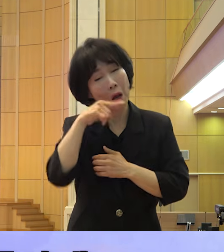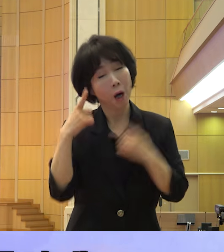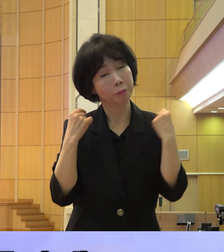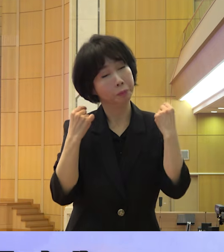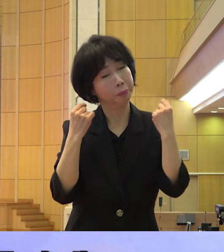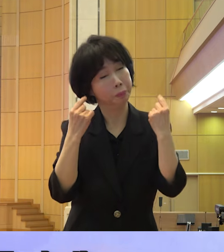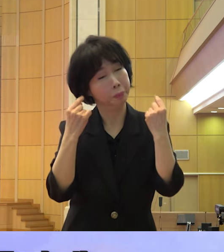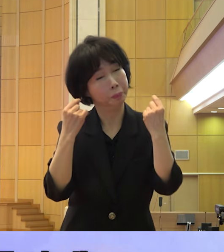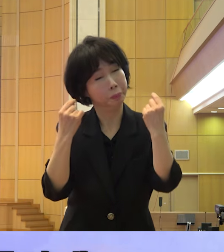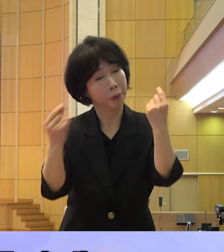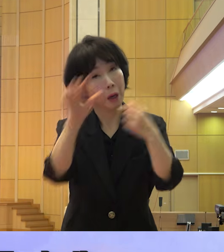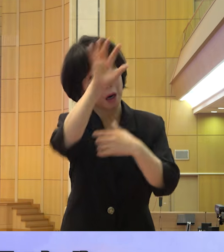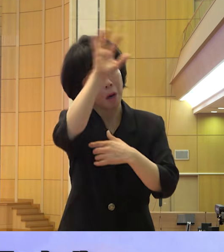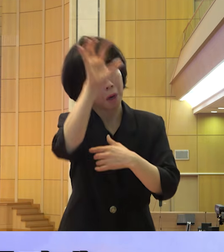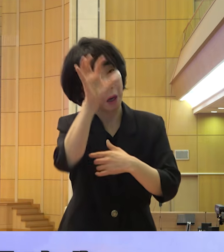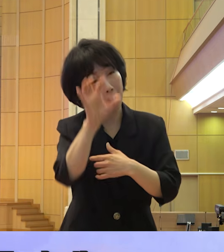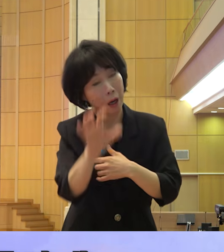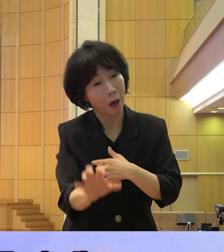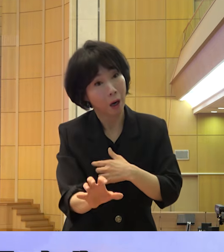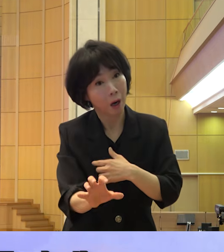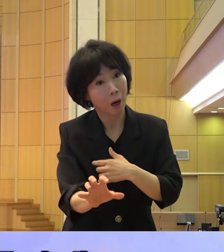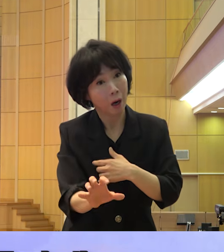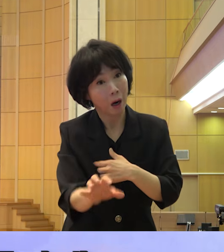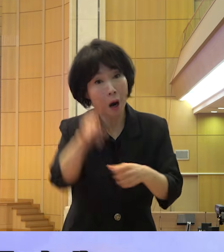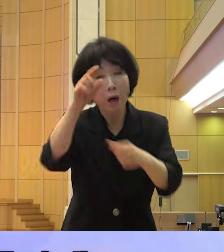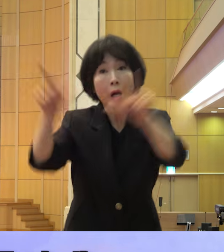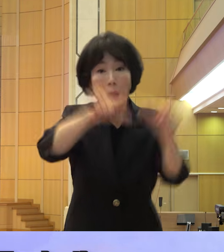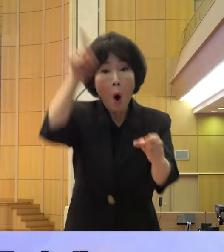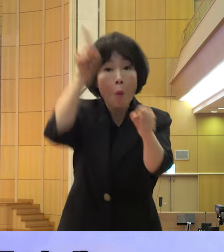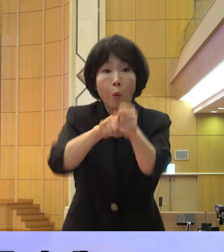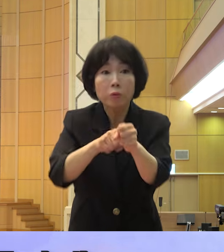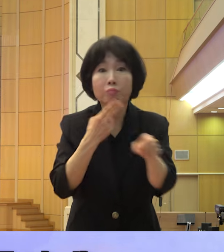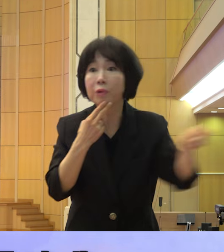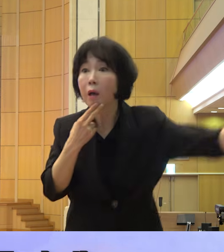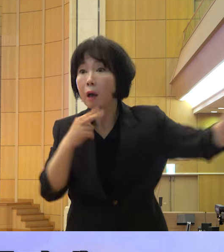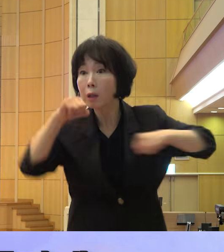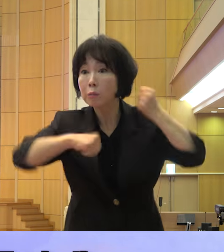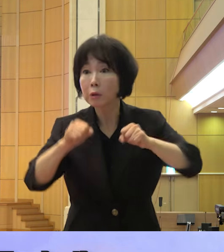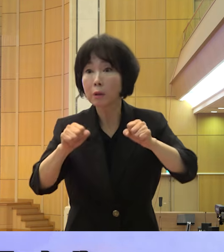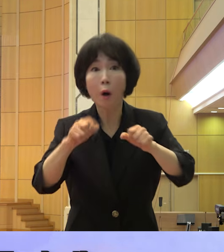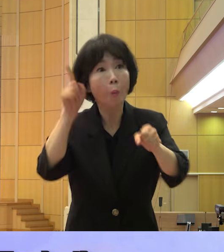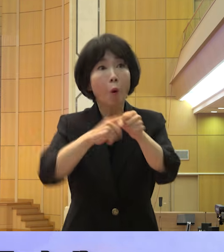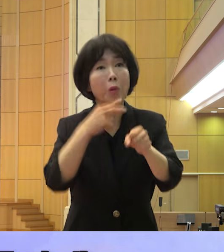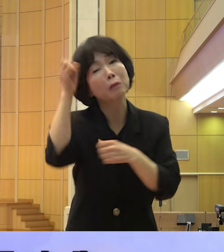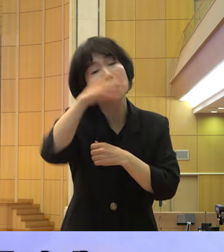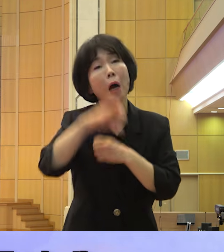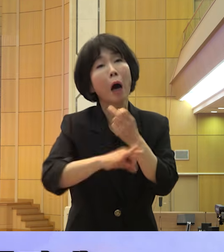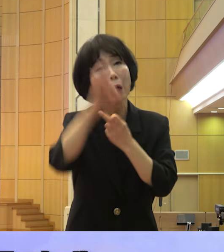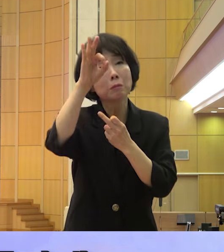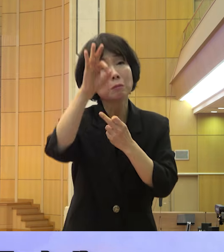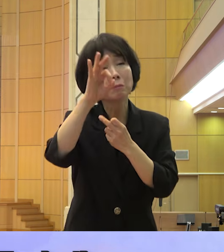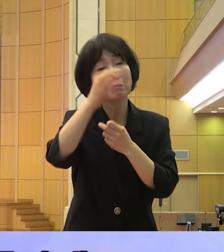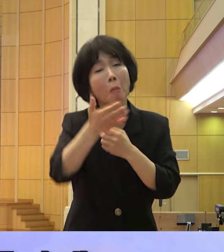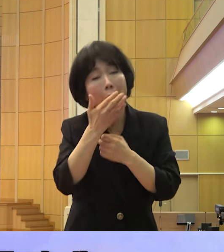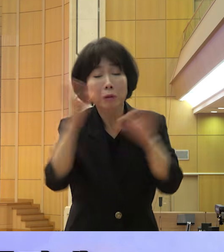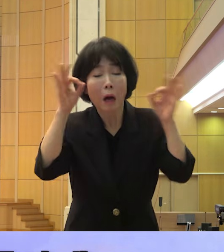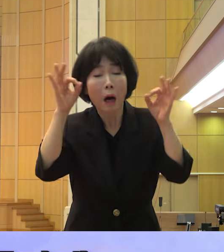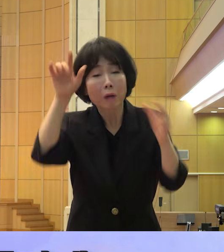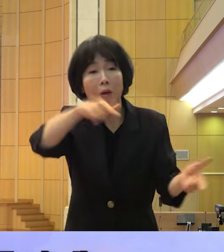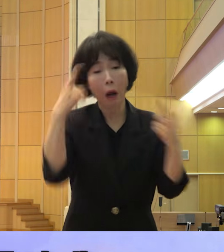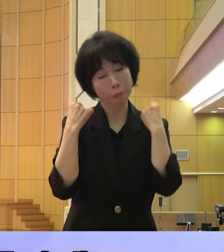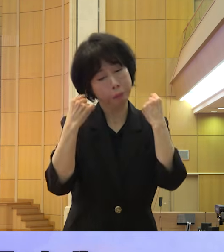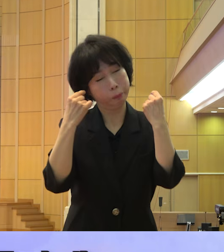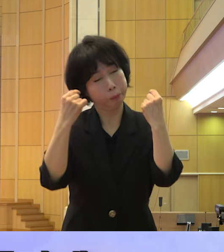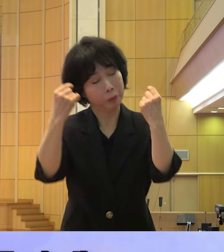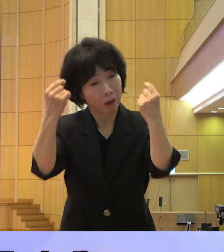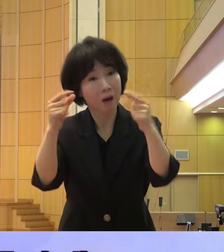매일같이 그 삶의 목적도 없이 패턴이 똑같아요. 의미가 없어요. 그런데 하나님 형상과